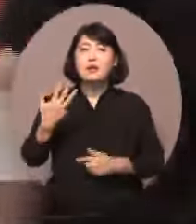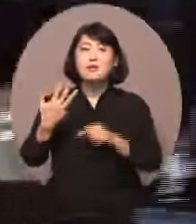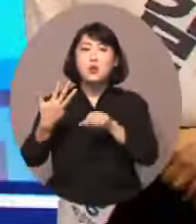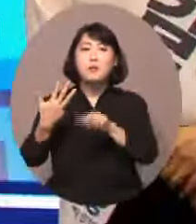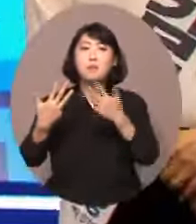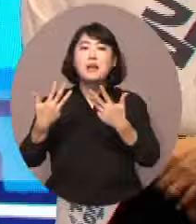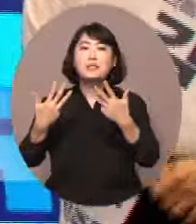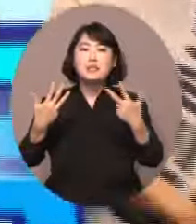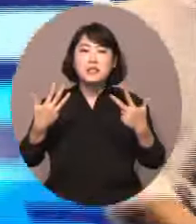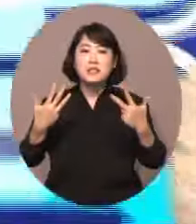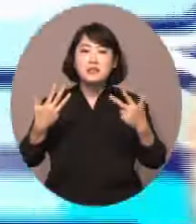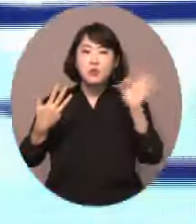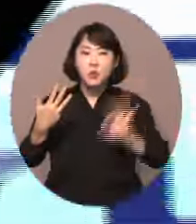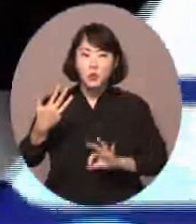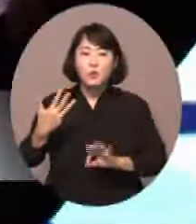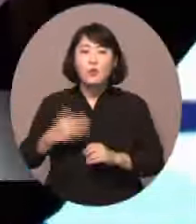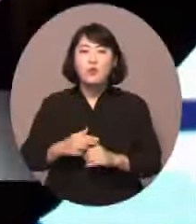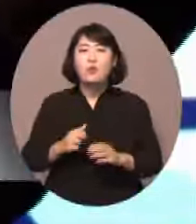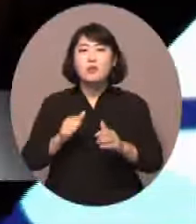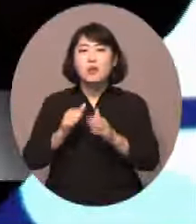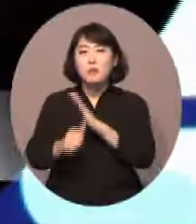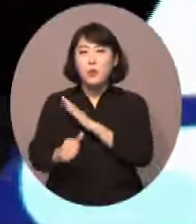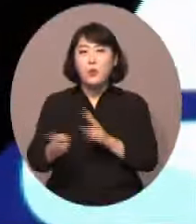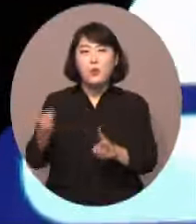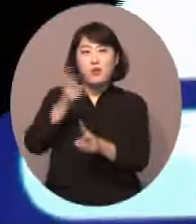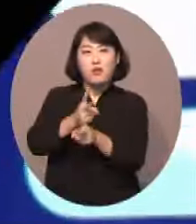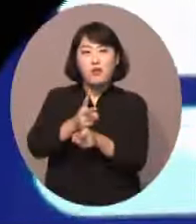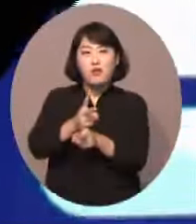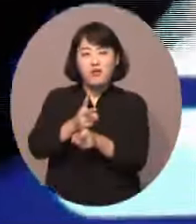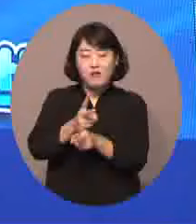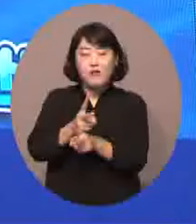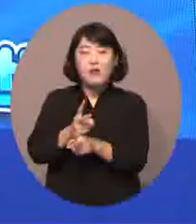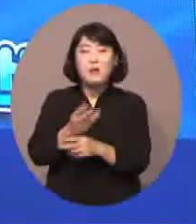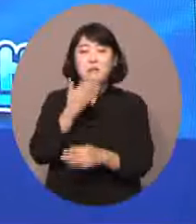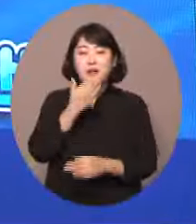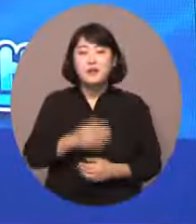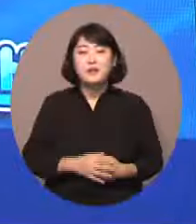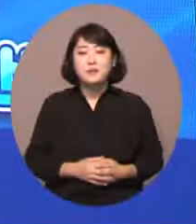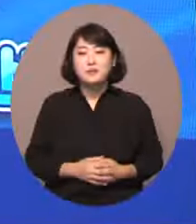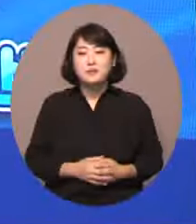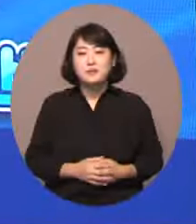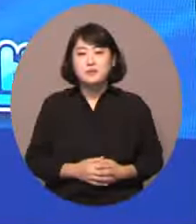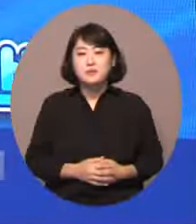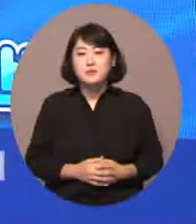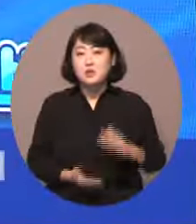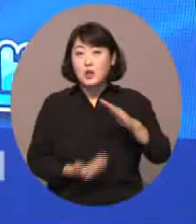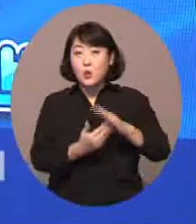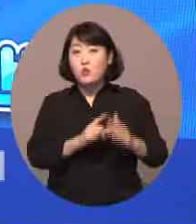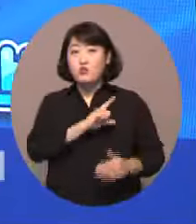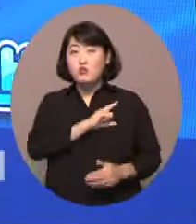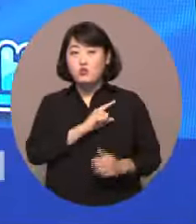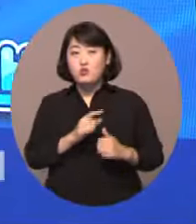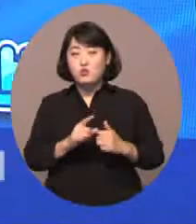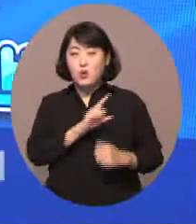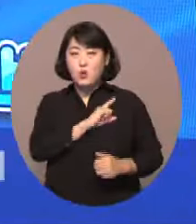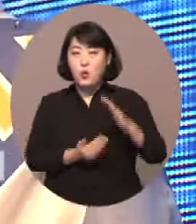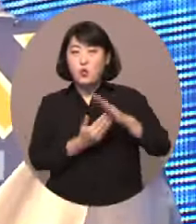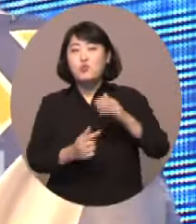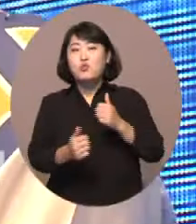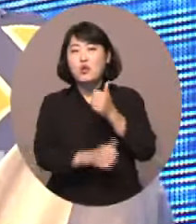88.87%의 표를 얻어 대표 연임에 한 걸음 더 가까워졌습니다. 최고위원 투표에서는 김민석